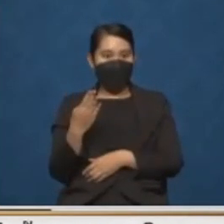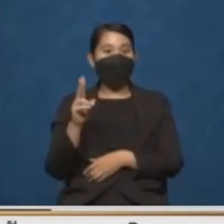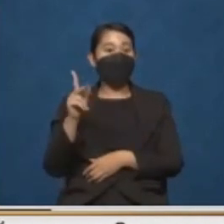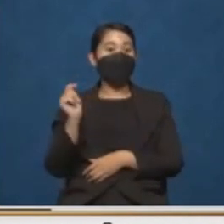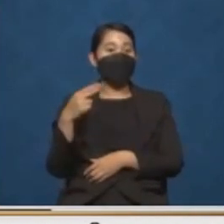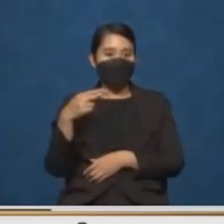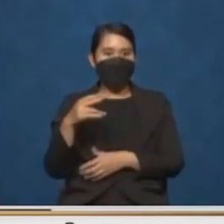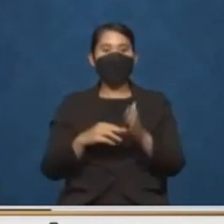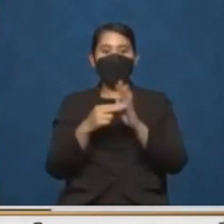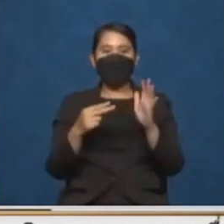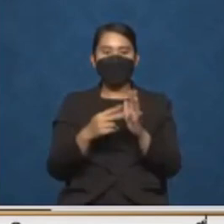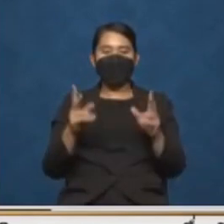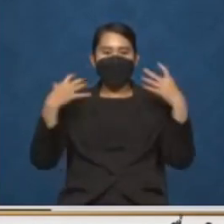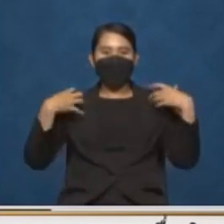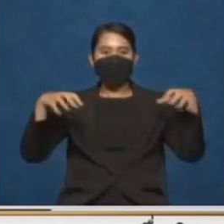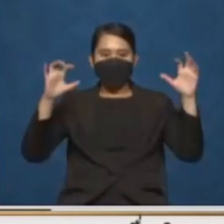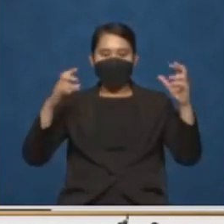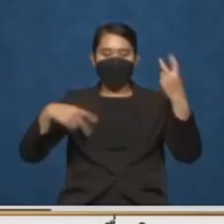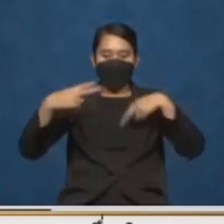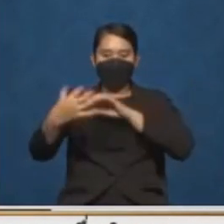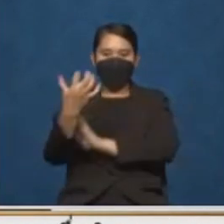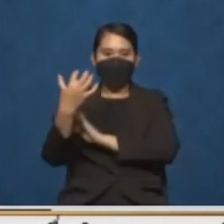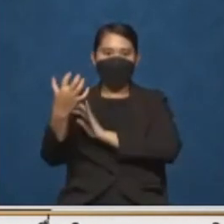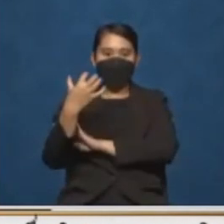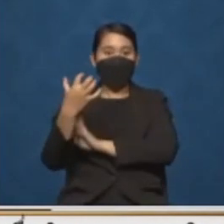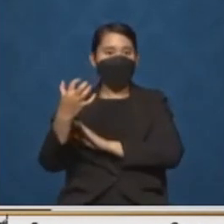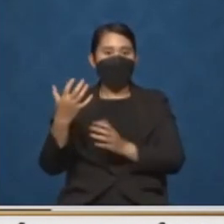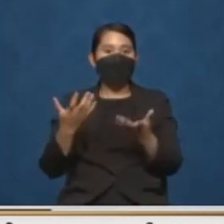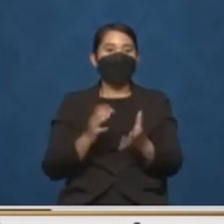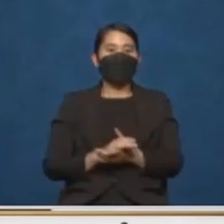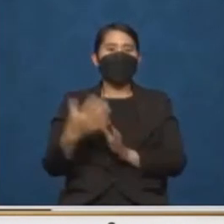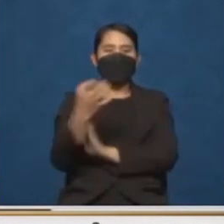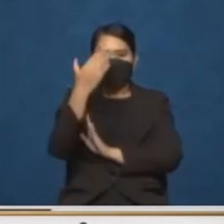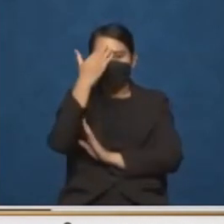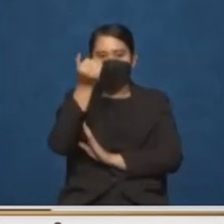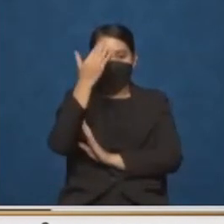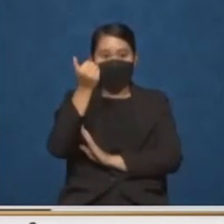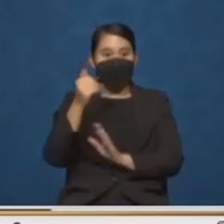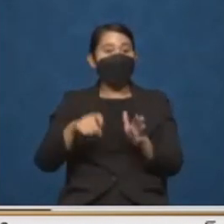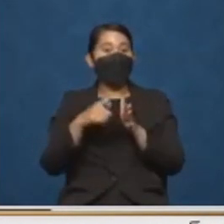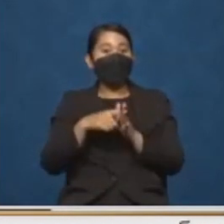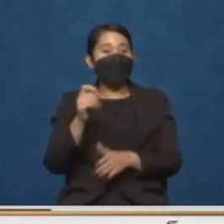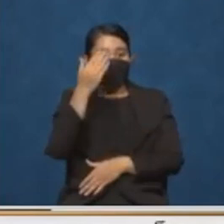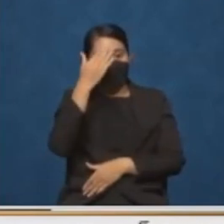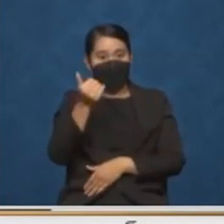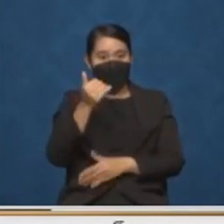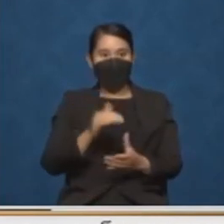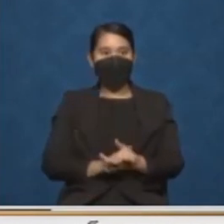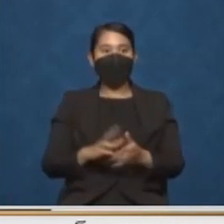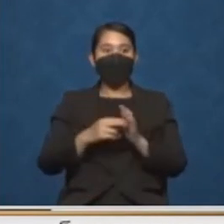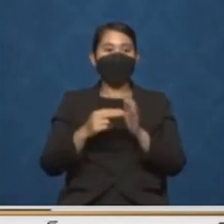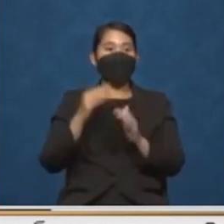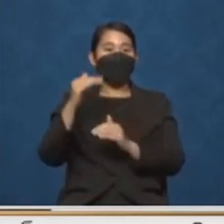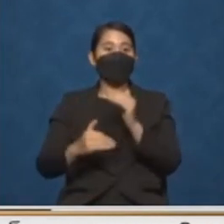ไม่ใช่วาราชการจะมาควบคุม adata เพื่ออะไรครับเพื่อไมให้เกิดการเติบโต